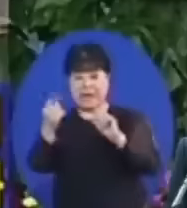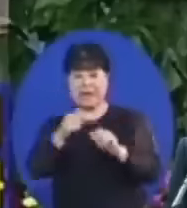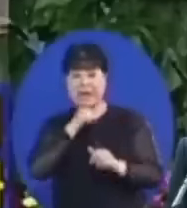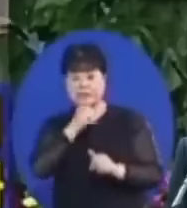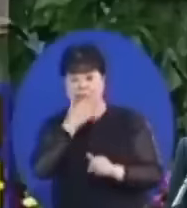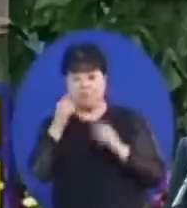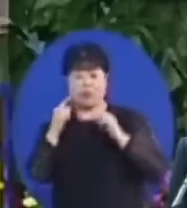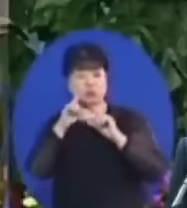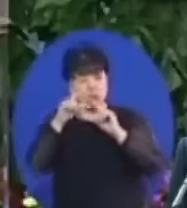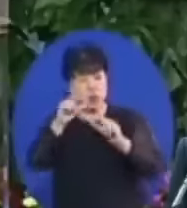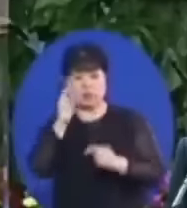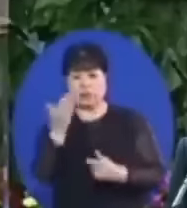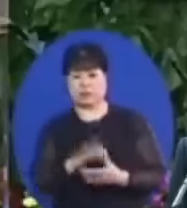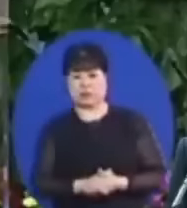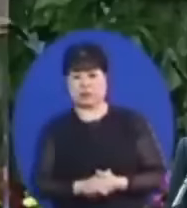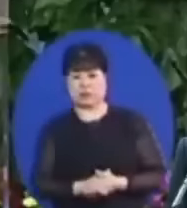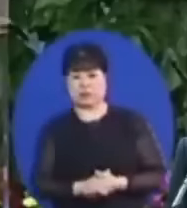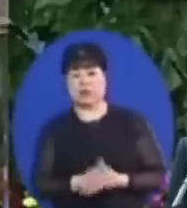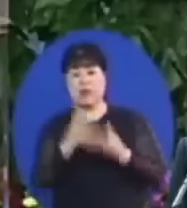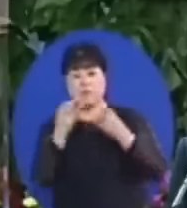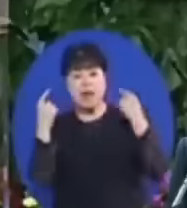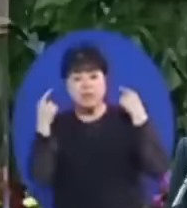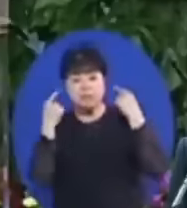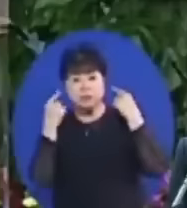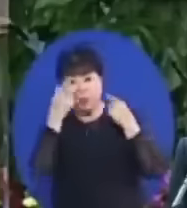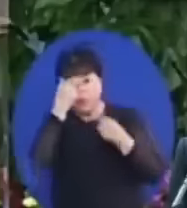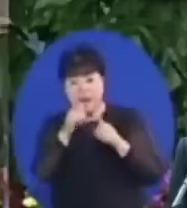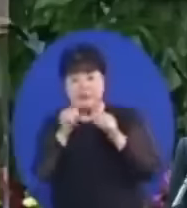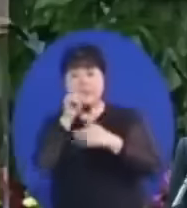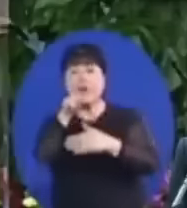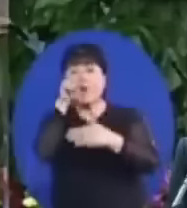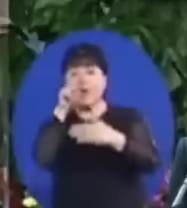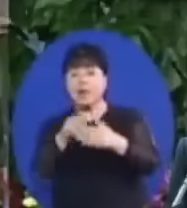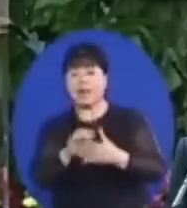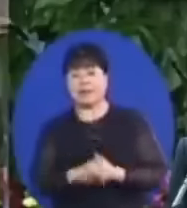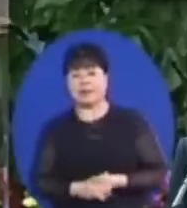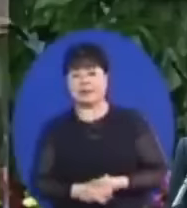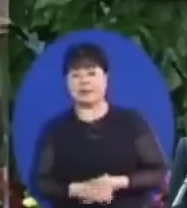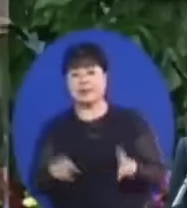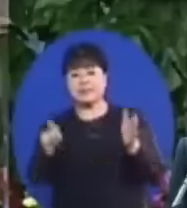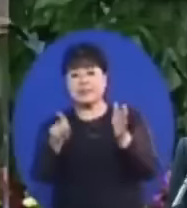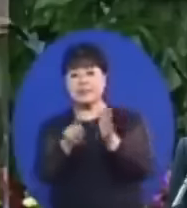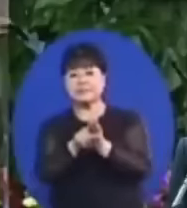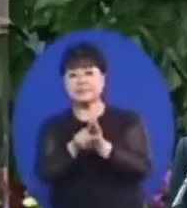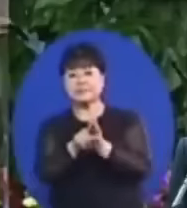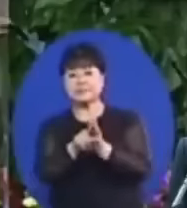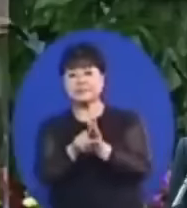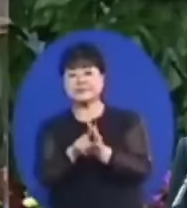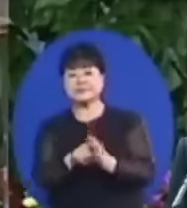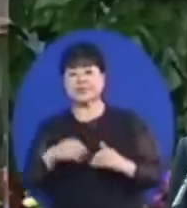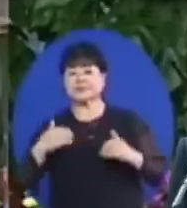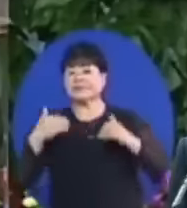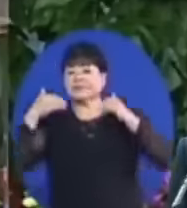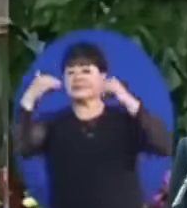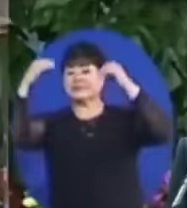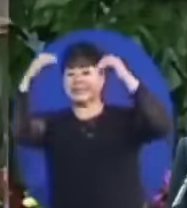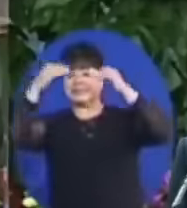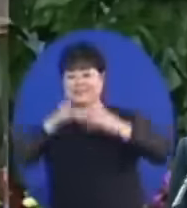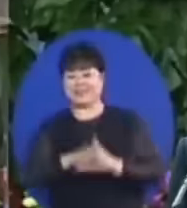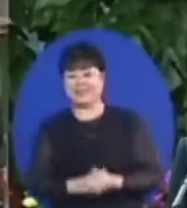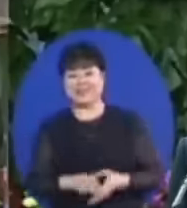전파된다 하라고 말씀했는데 이와 같은 말을 듣고 바디메오의 마음속에 믿음이 무럭무럭 자라기 시작한